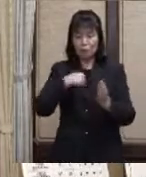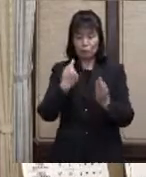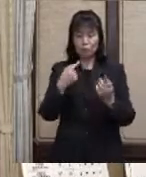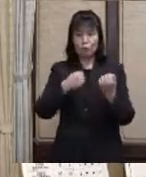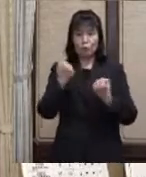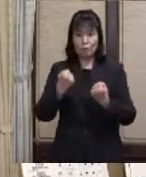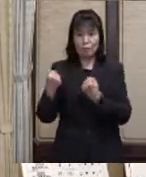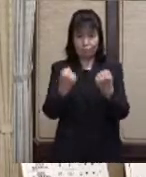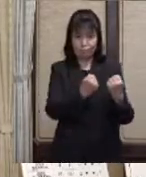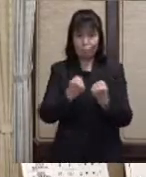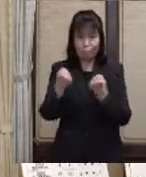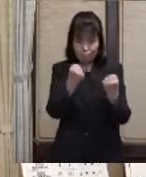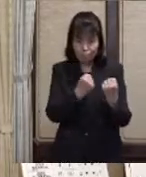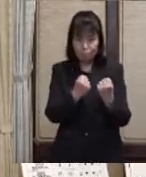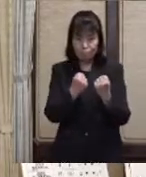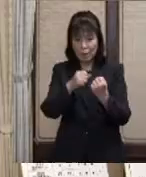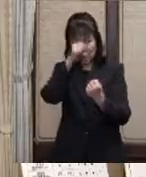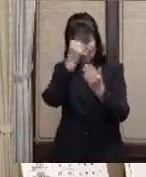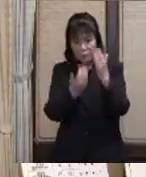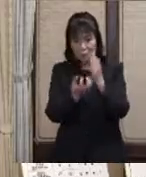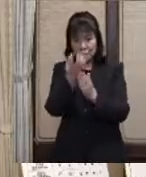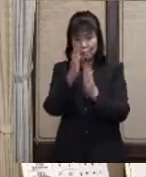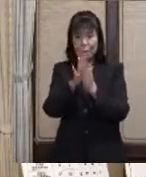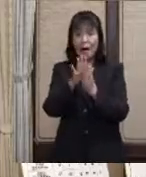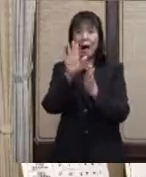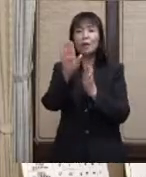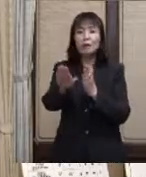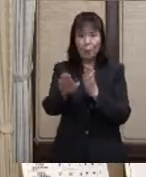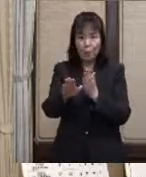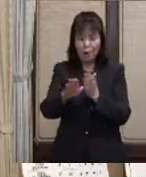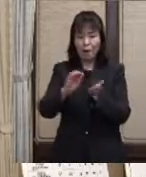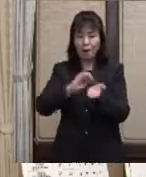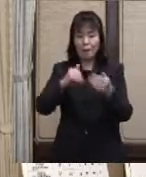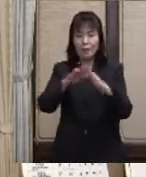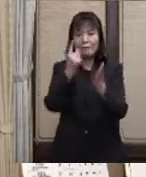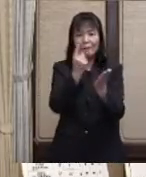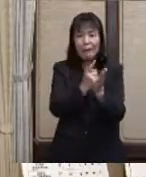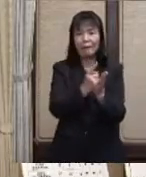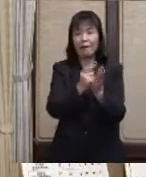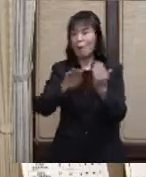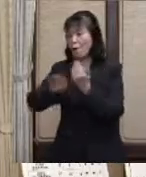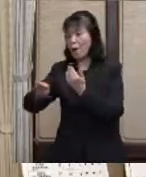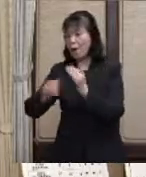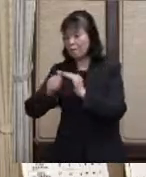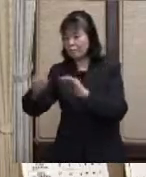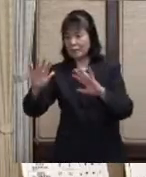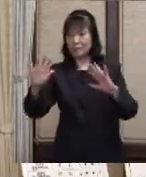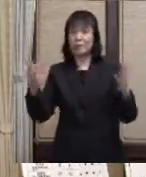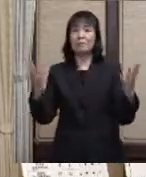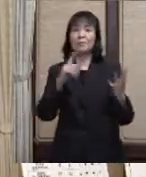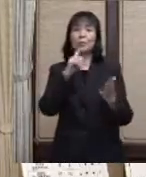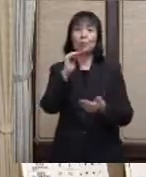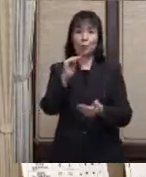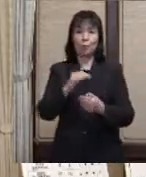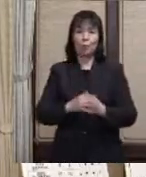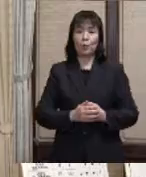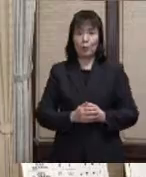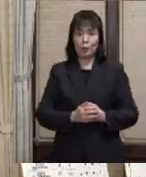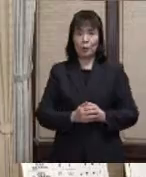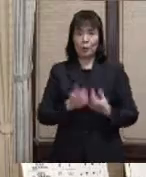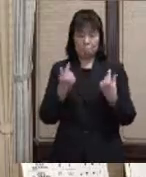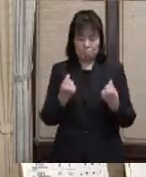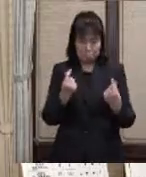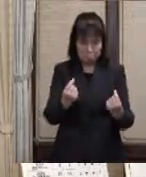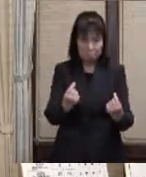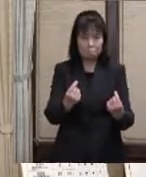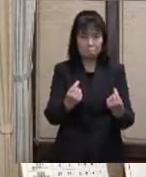用車、それから発症後は医療機関への受診以外の外出はなしということでございますので、しっかり